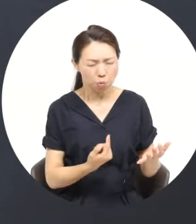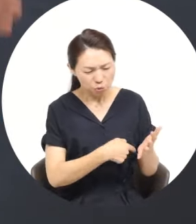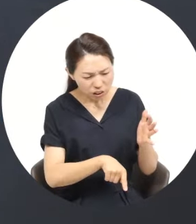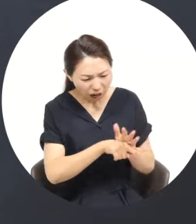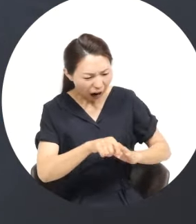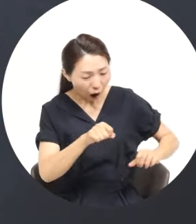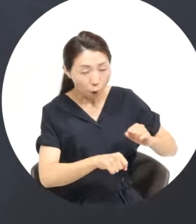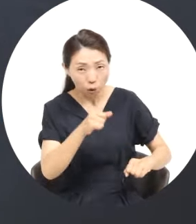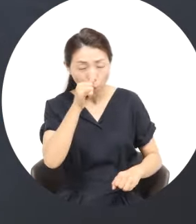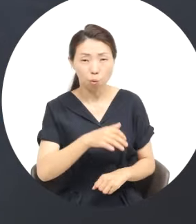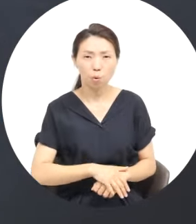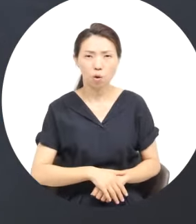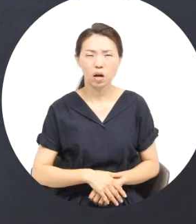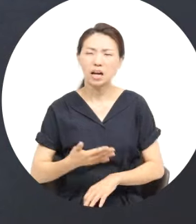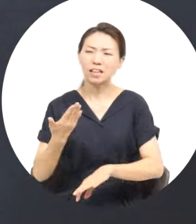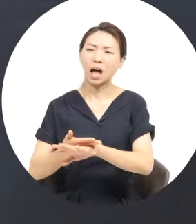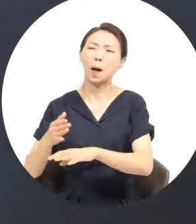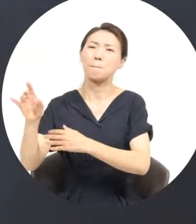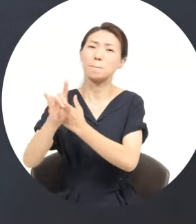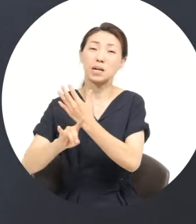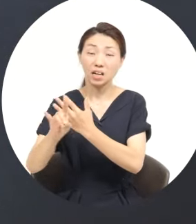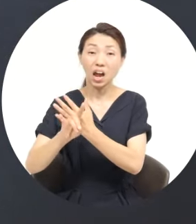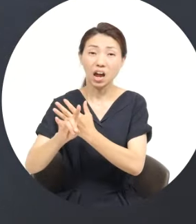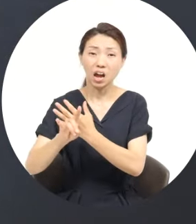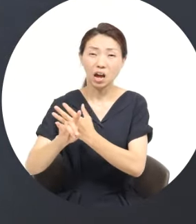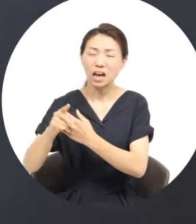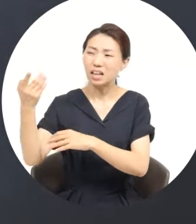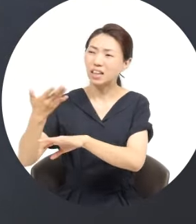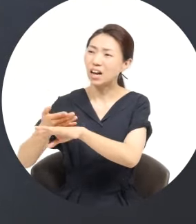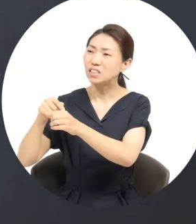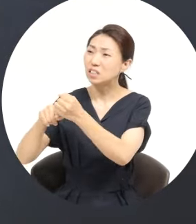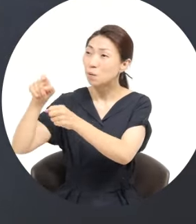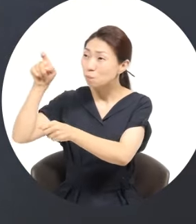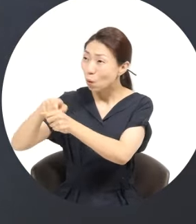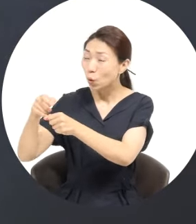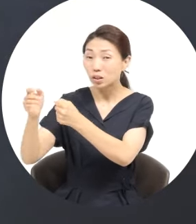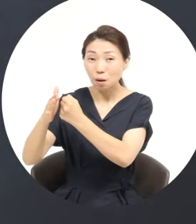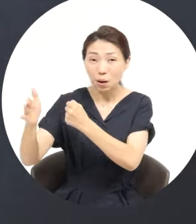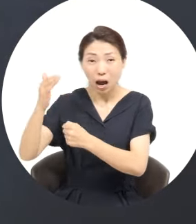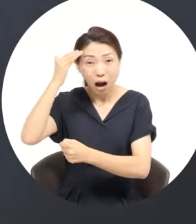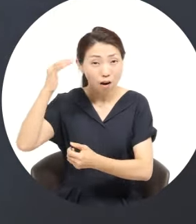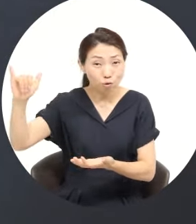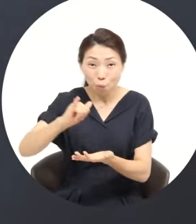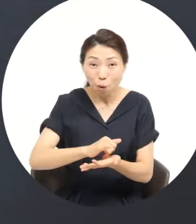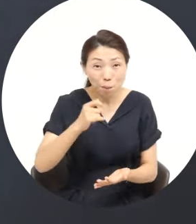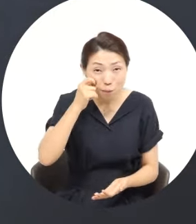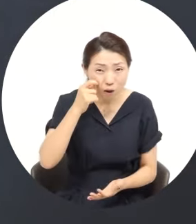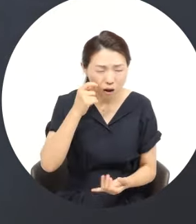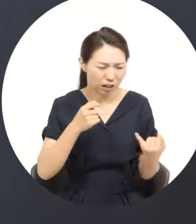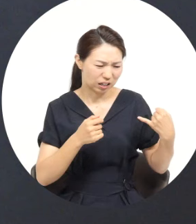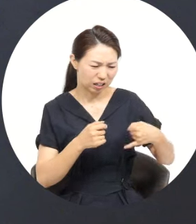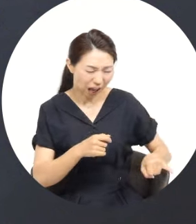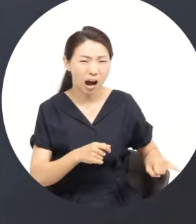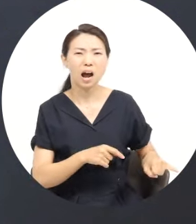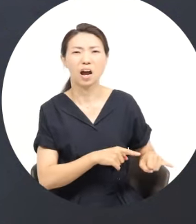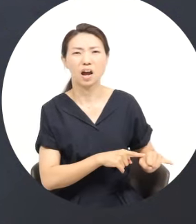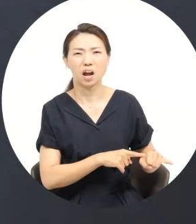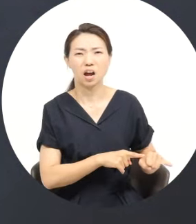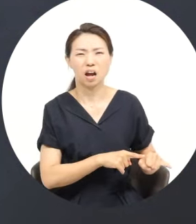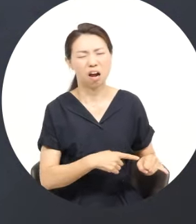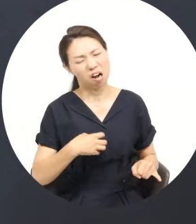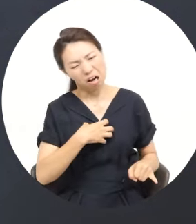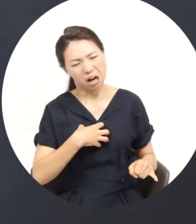못 돌을 파이면 딴 이유가 있거든. 애한테 잔소리를 안 하든지 사랑하느니 뭐 걱정하는